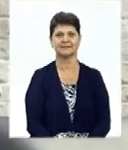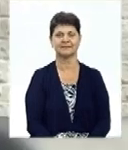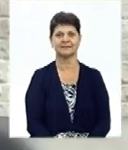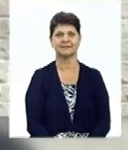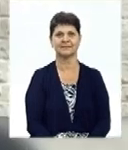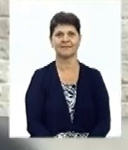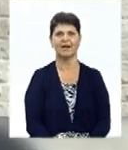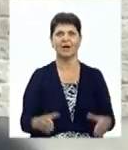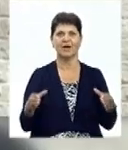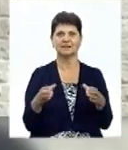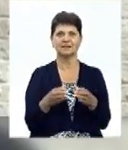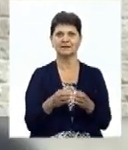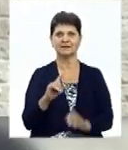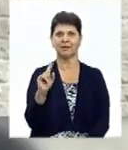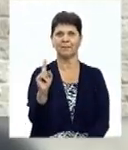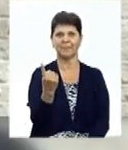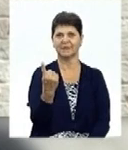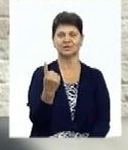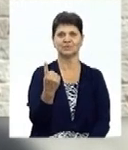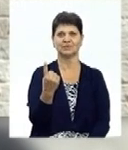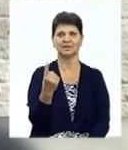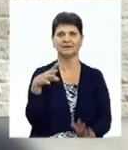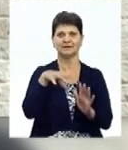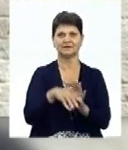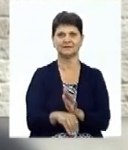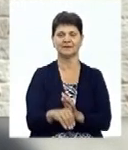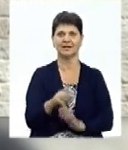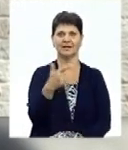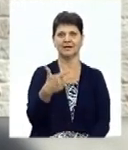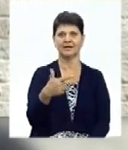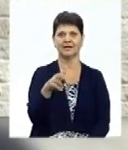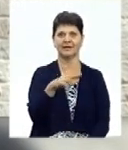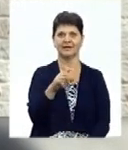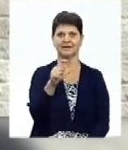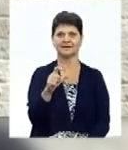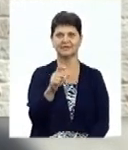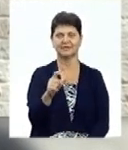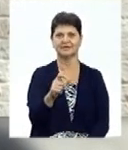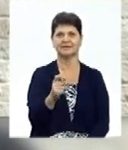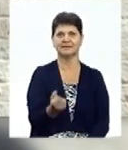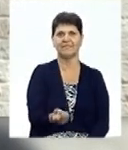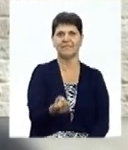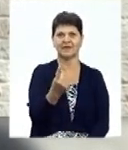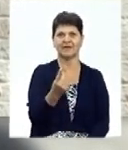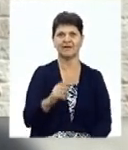Особовий склад першої ДПРЧ в складі ланки ГДЗС зайшов, виявив очаг